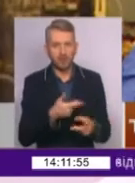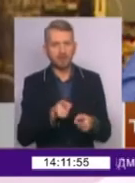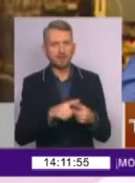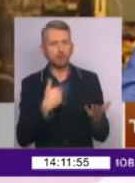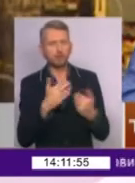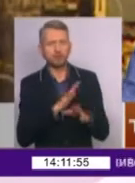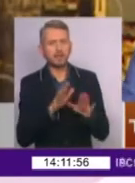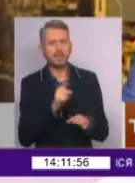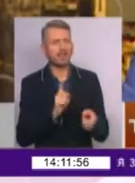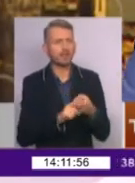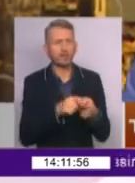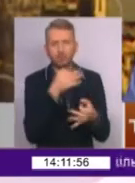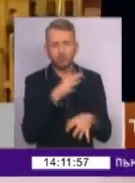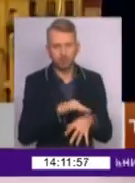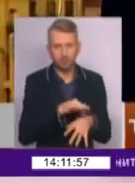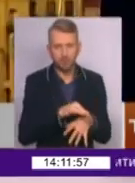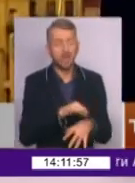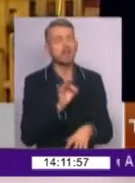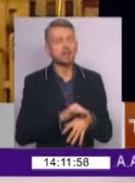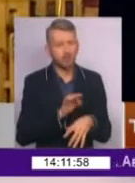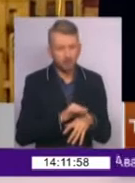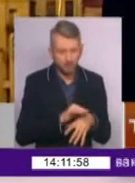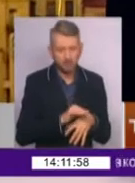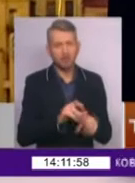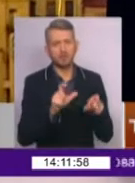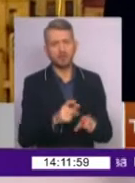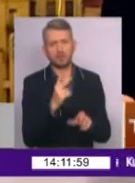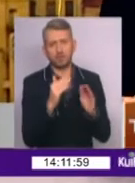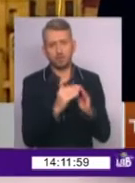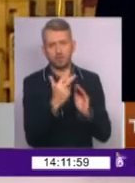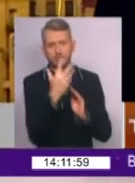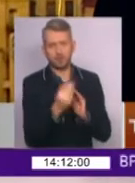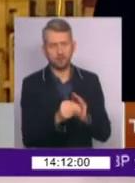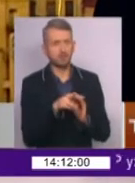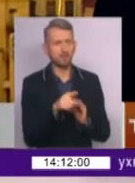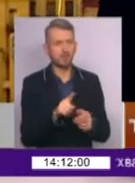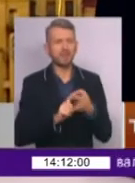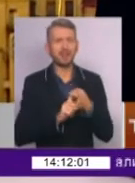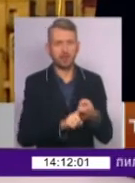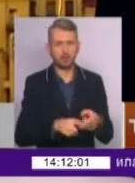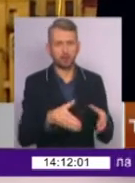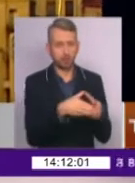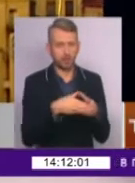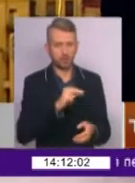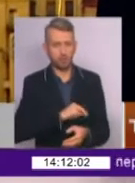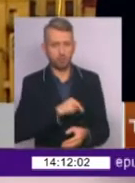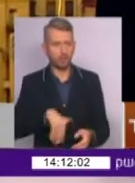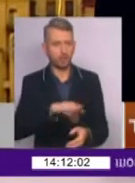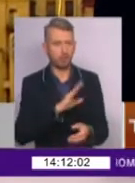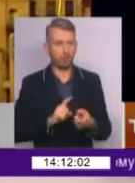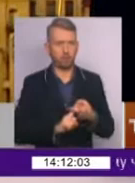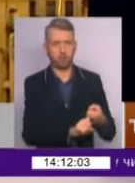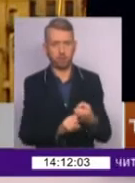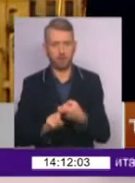тільки цієї інфекції, а будь-яких. Захворів, посидь вдома краще 3 дні, ніж заразиш свій колектив на роботі, і всі будуть такі ходити. Заразиш